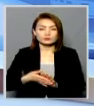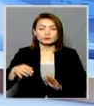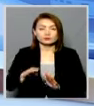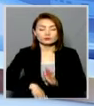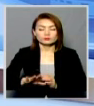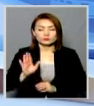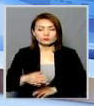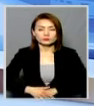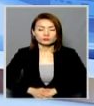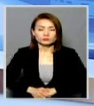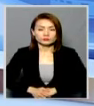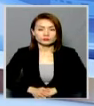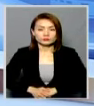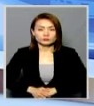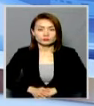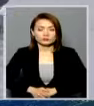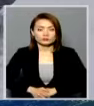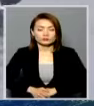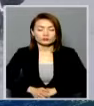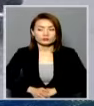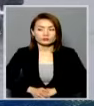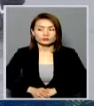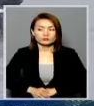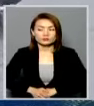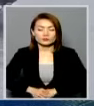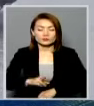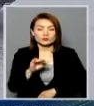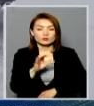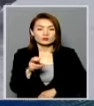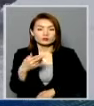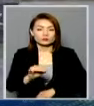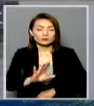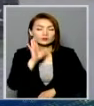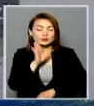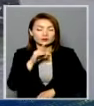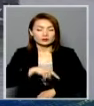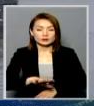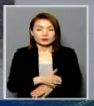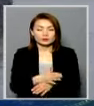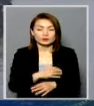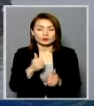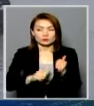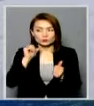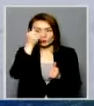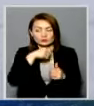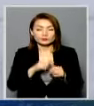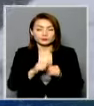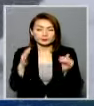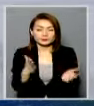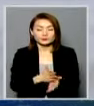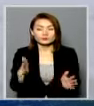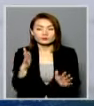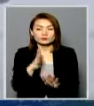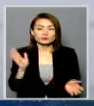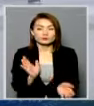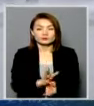отыр. Толығырақ бейнематериалда. Жайық Каспий бассейні су айдындарында балық саны жылдан жылға азайып келеді. Оған